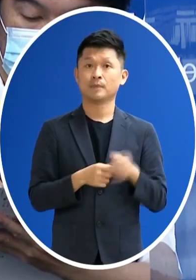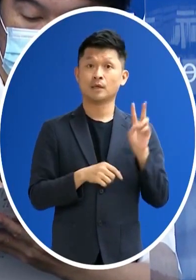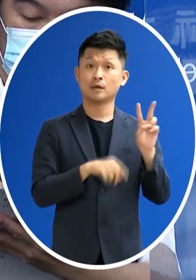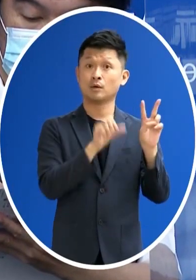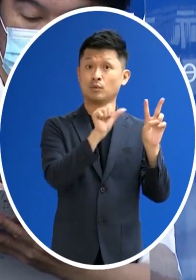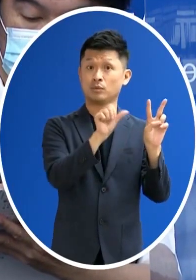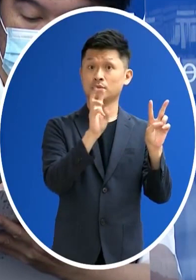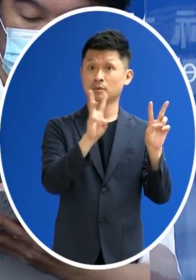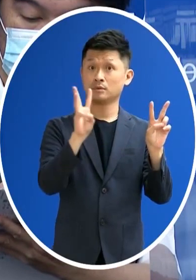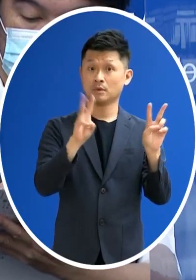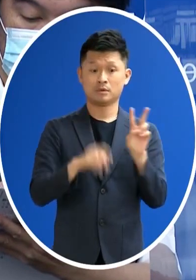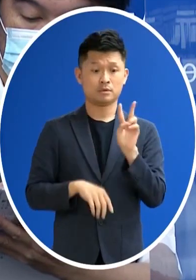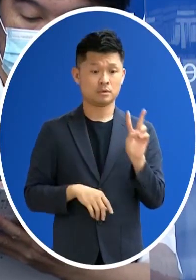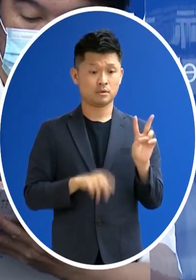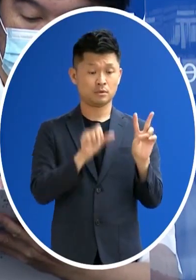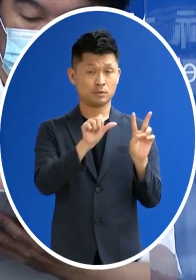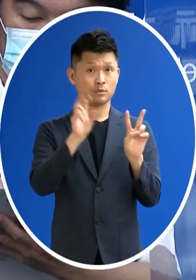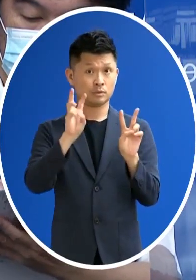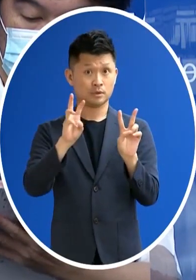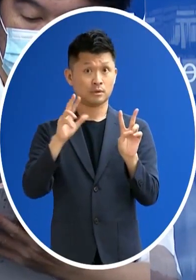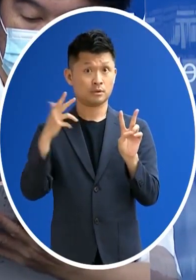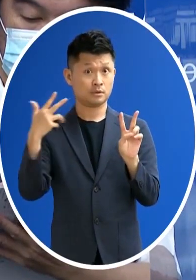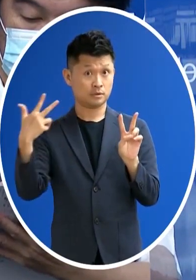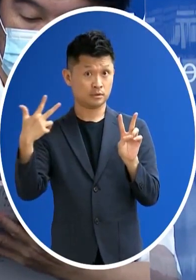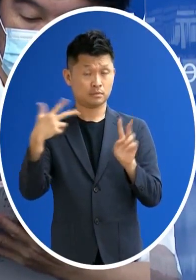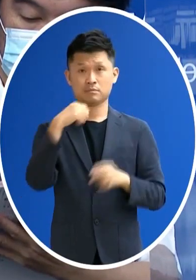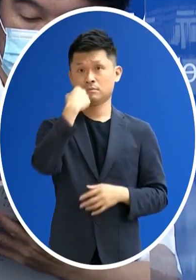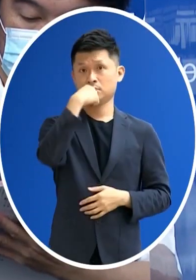25332537为本国籍，